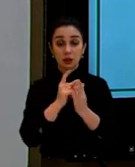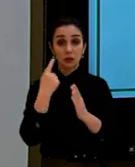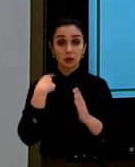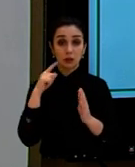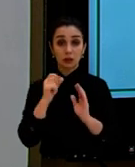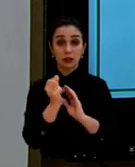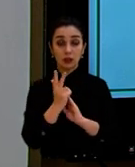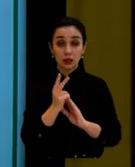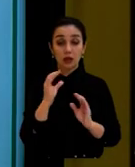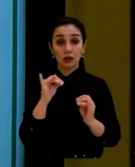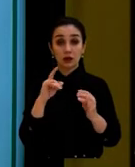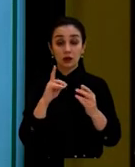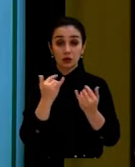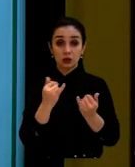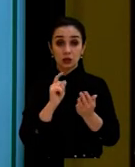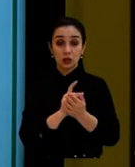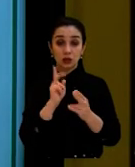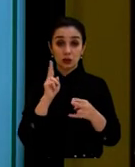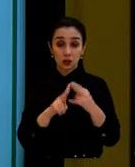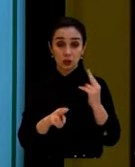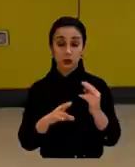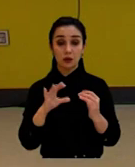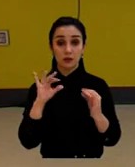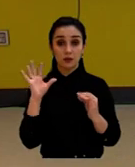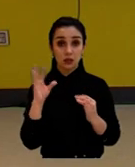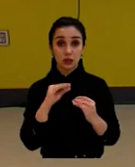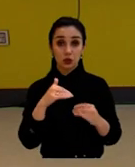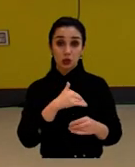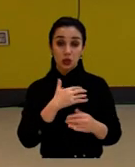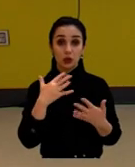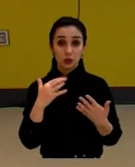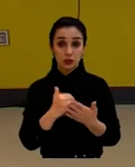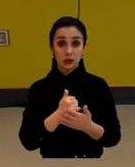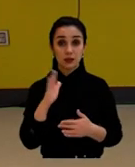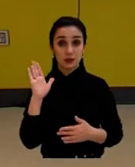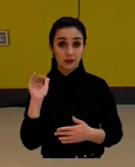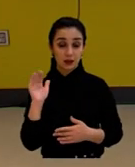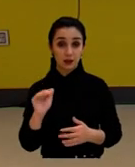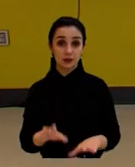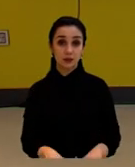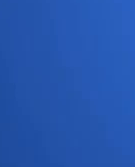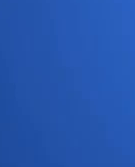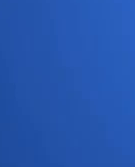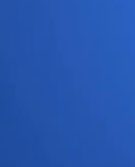задание. На этом мы сегодня закончили. Всем желаю удачи, до свидания.